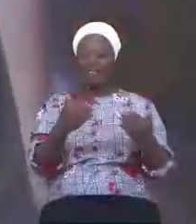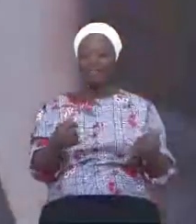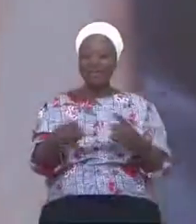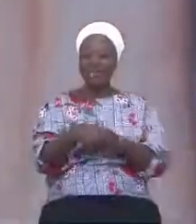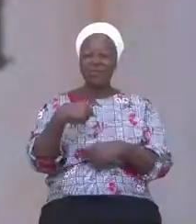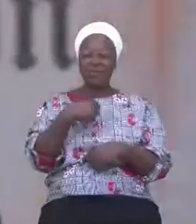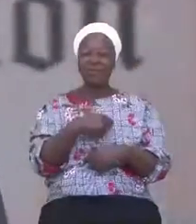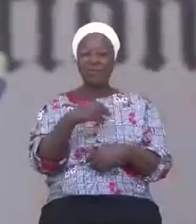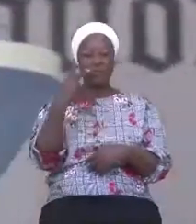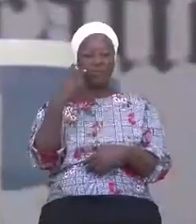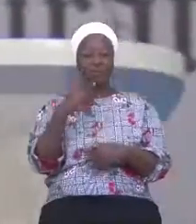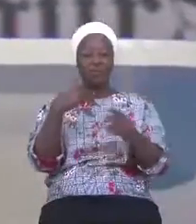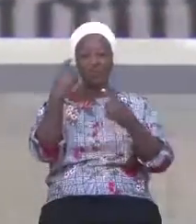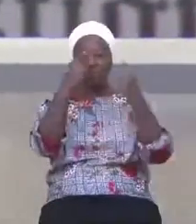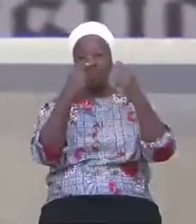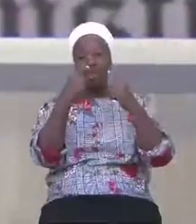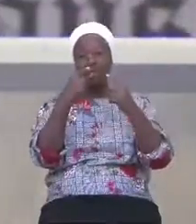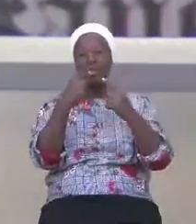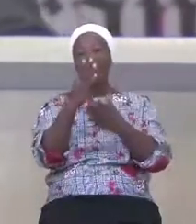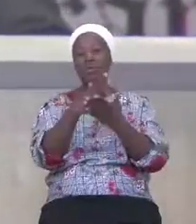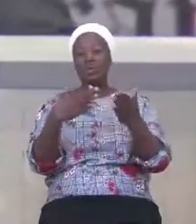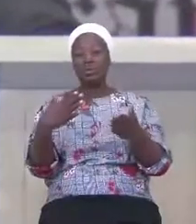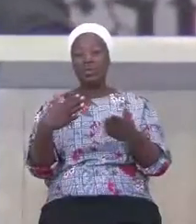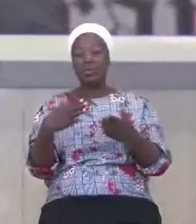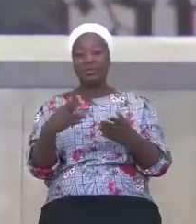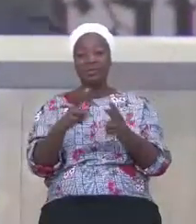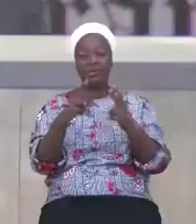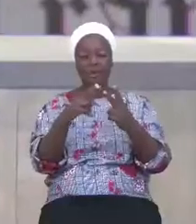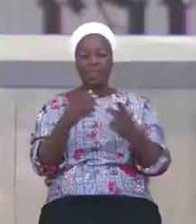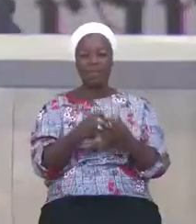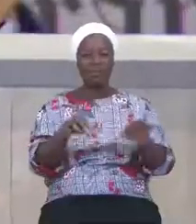nous considérons quelque chose d'unique